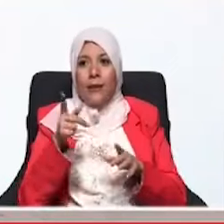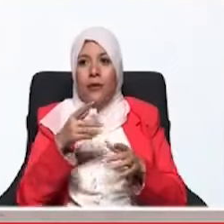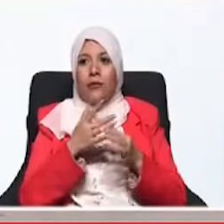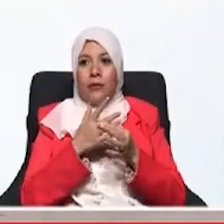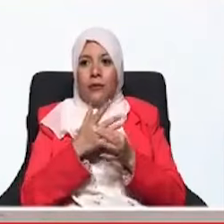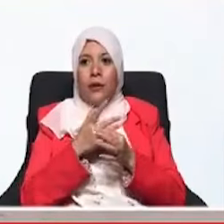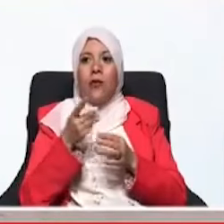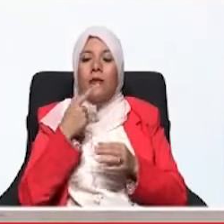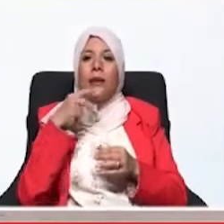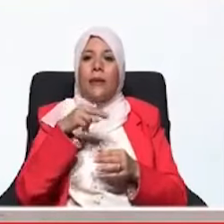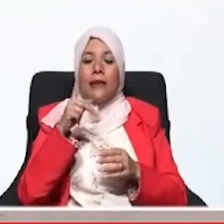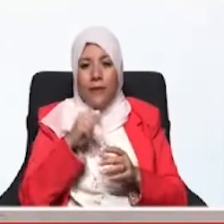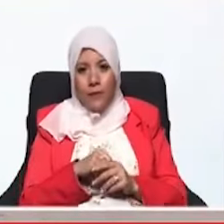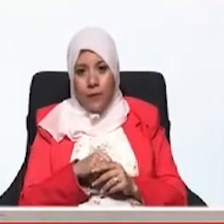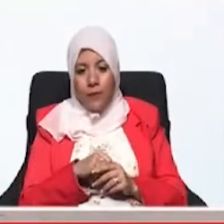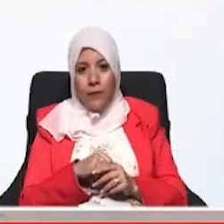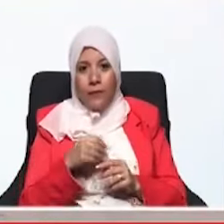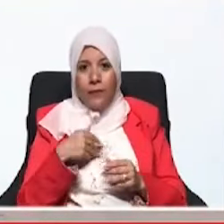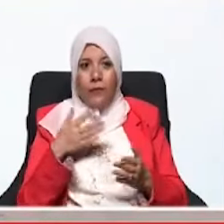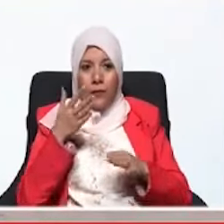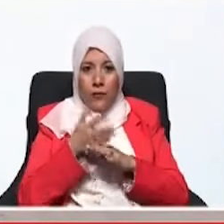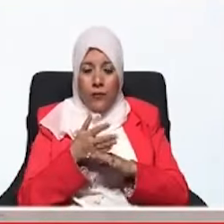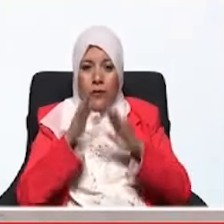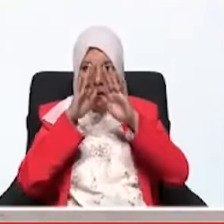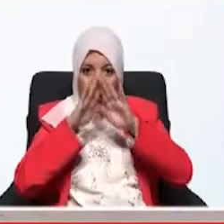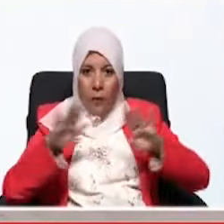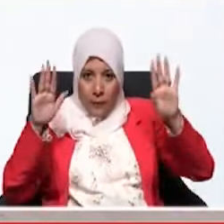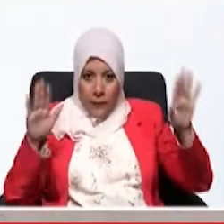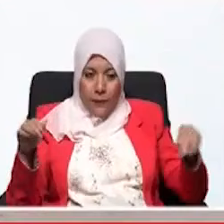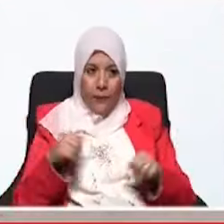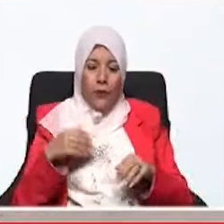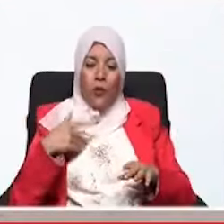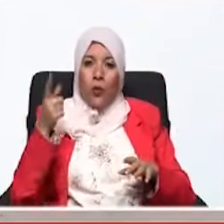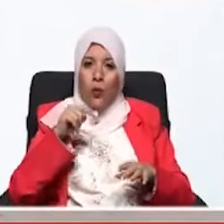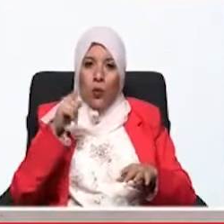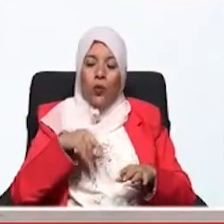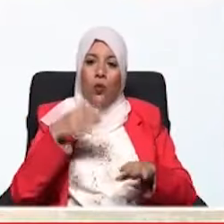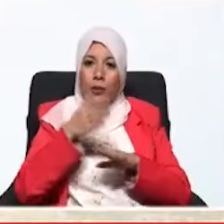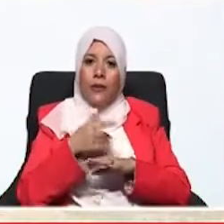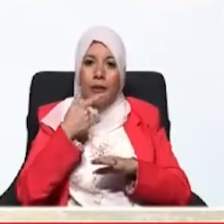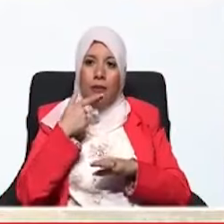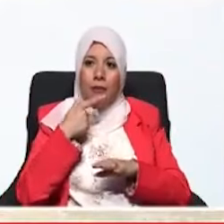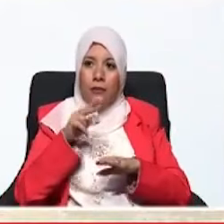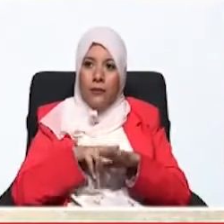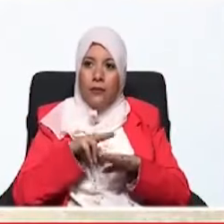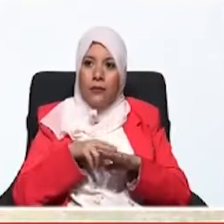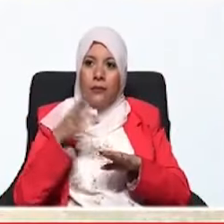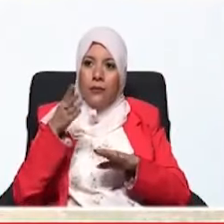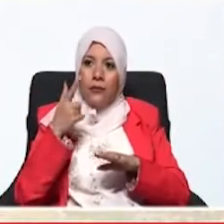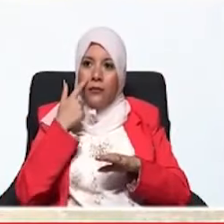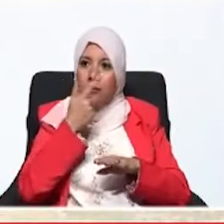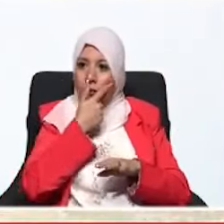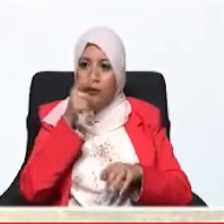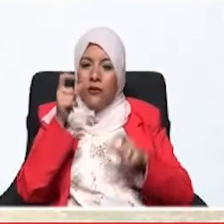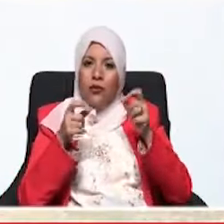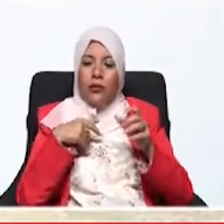سنين انا كنت خريج ادب مسرح وكنت كل سنه بروح كنت شايف ان في دور كده